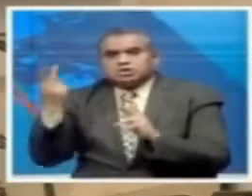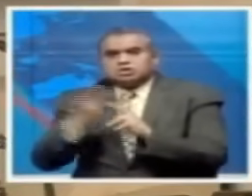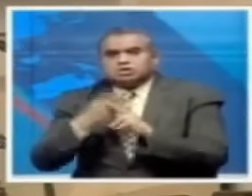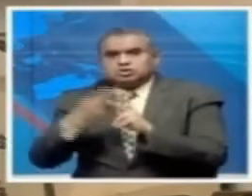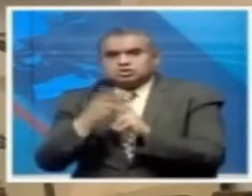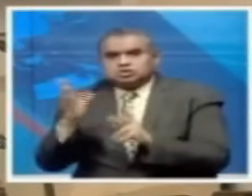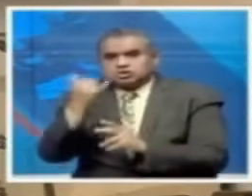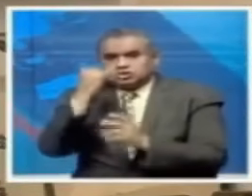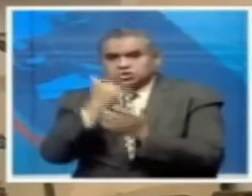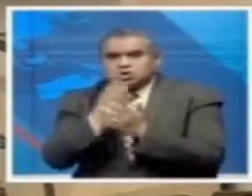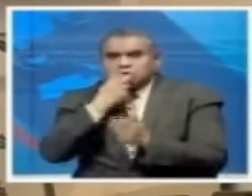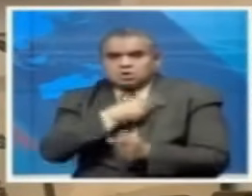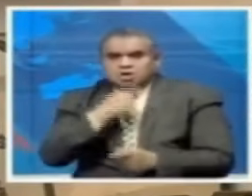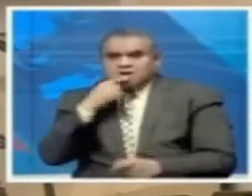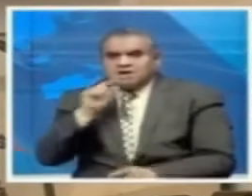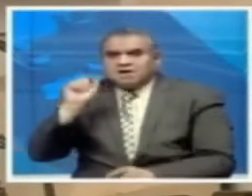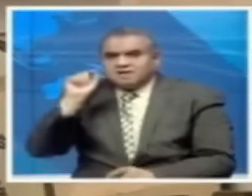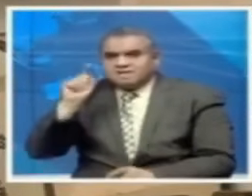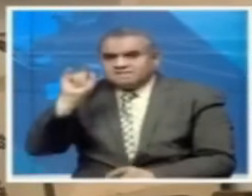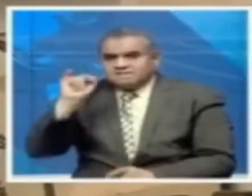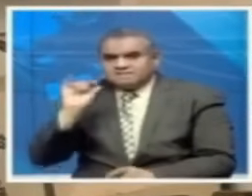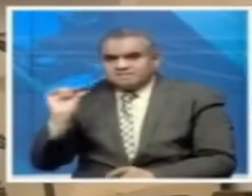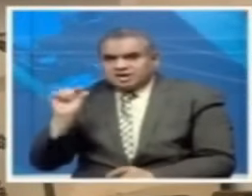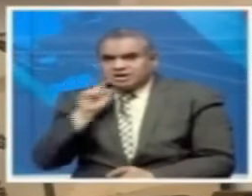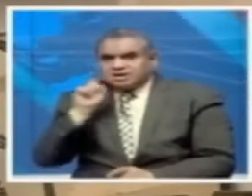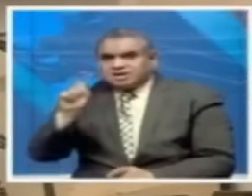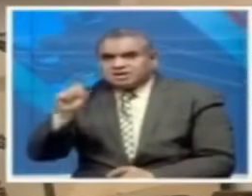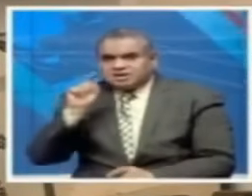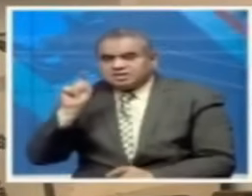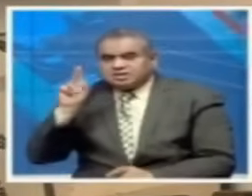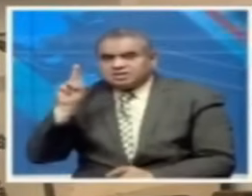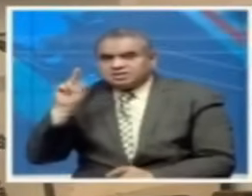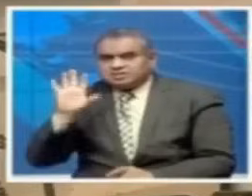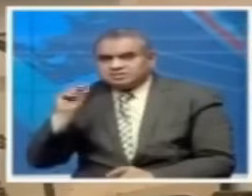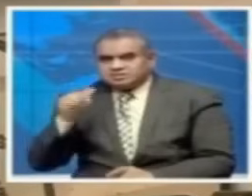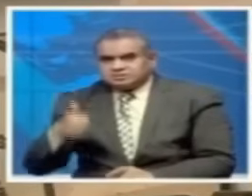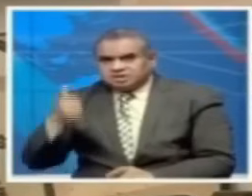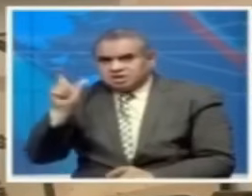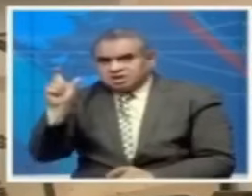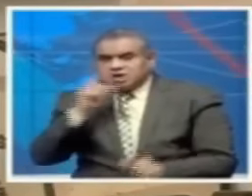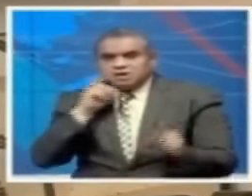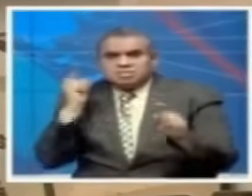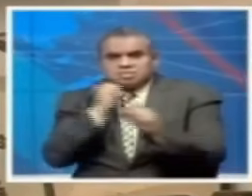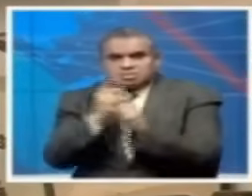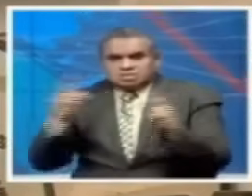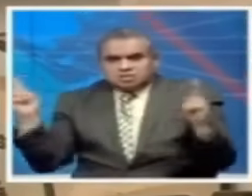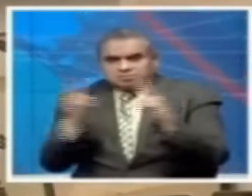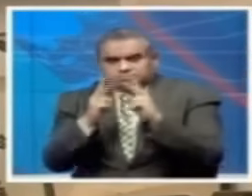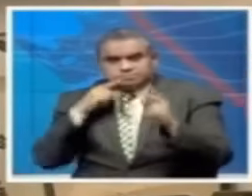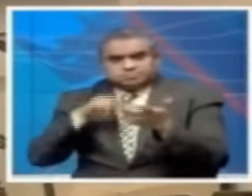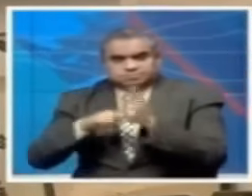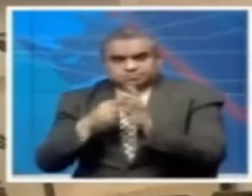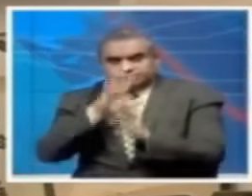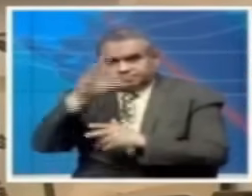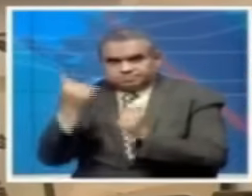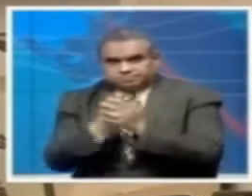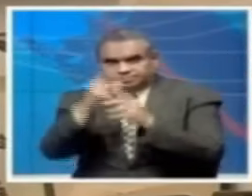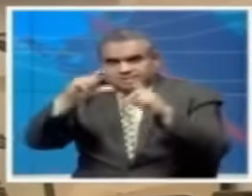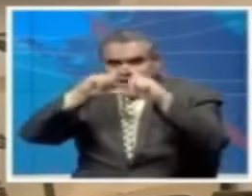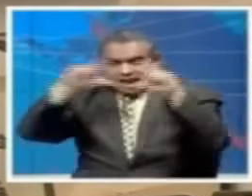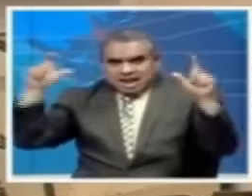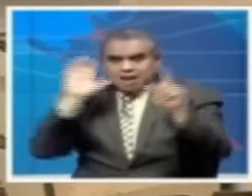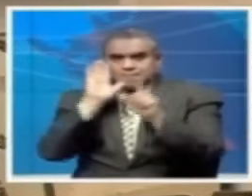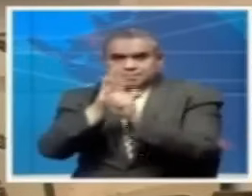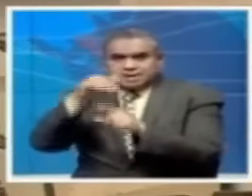للمرشح الرئاسي فريد زهران سعيا للتواصل مع المواطنين بشكل مباشر، بينما تشدد حملته الانتخابية